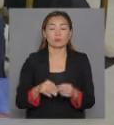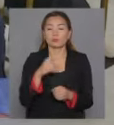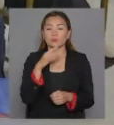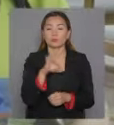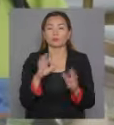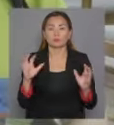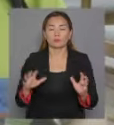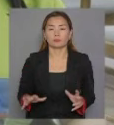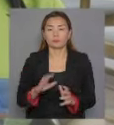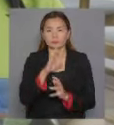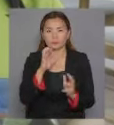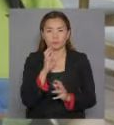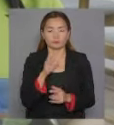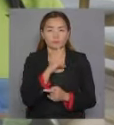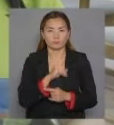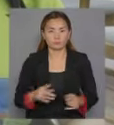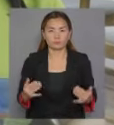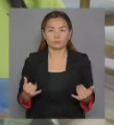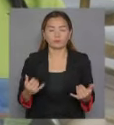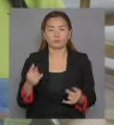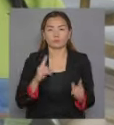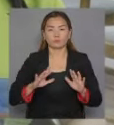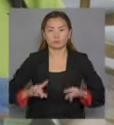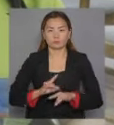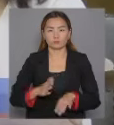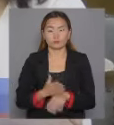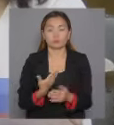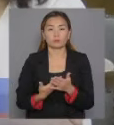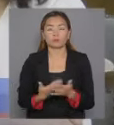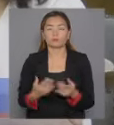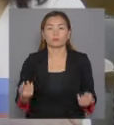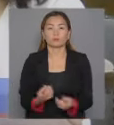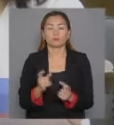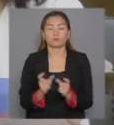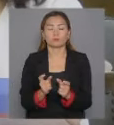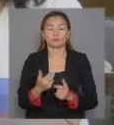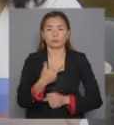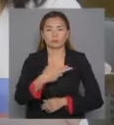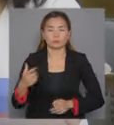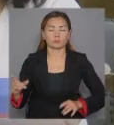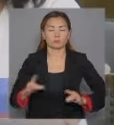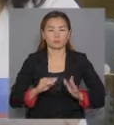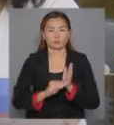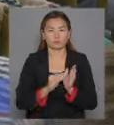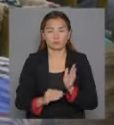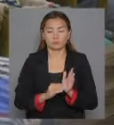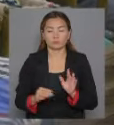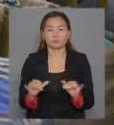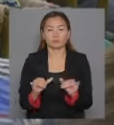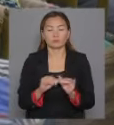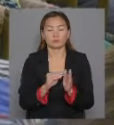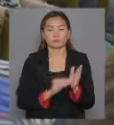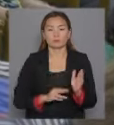туралы заңдылық сақтала бермейтін бүгінгі отырыста айтылды. Мәселен, қарапайым дүкен маңдайшаларындағы жазулар мен ас